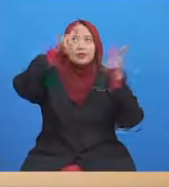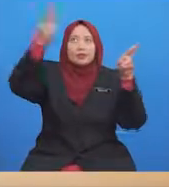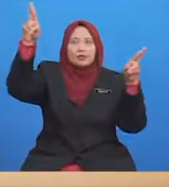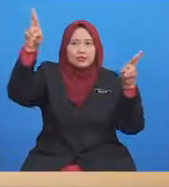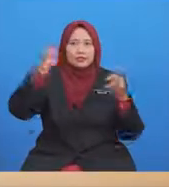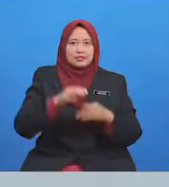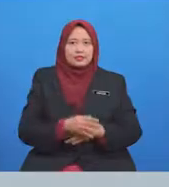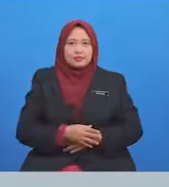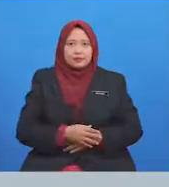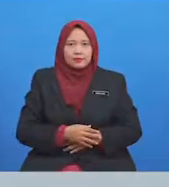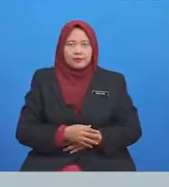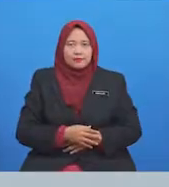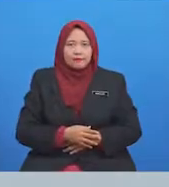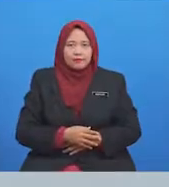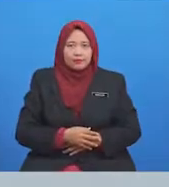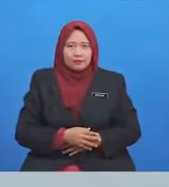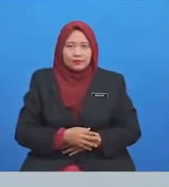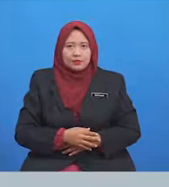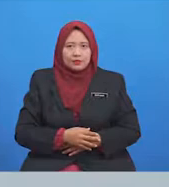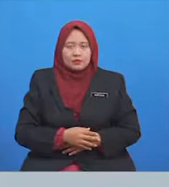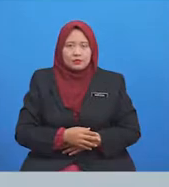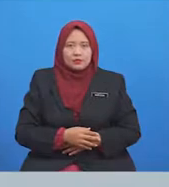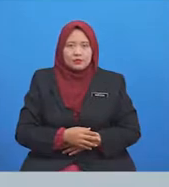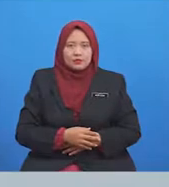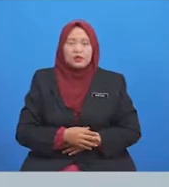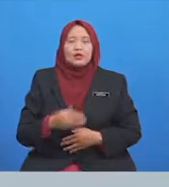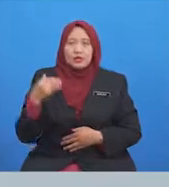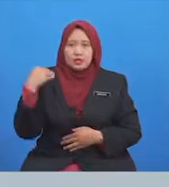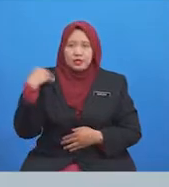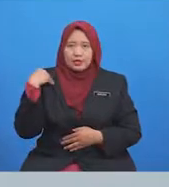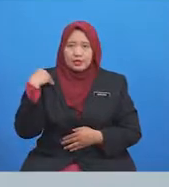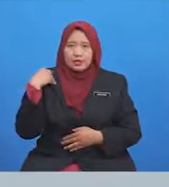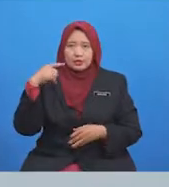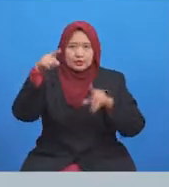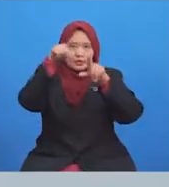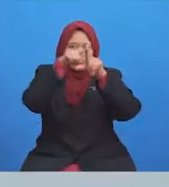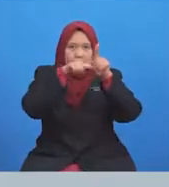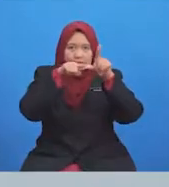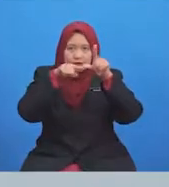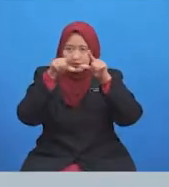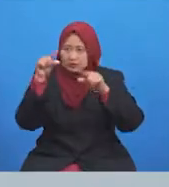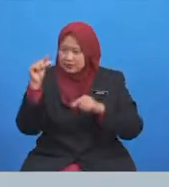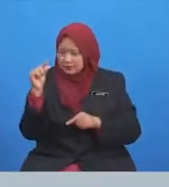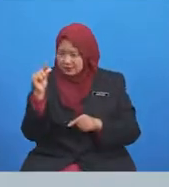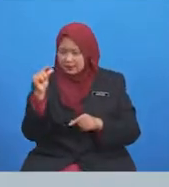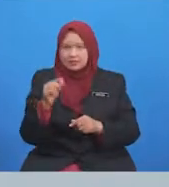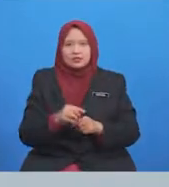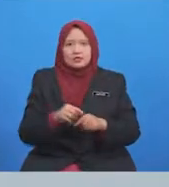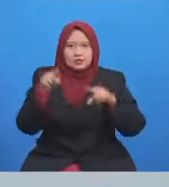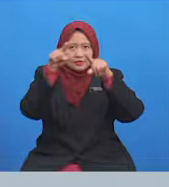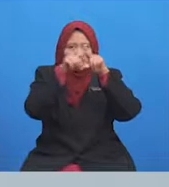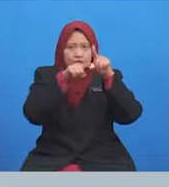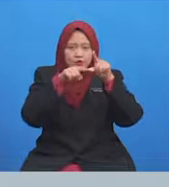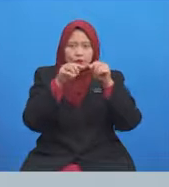Selain itu, bulatan juga mempunyai sektor minor, sektor major,